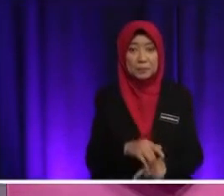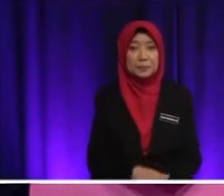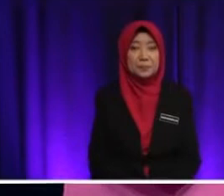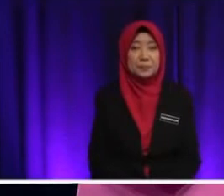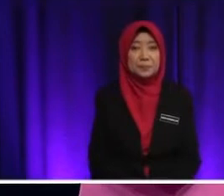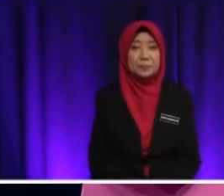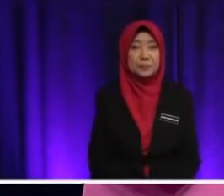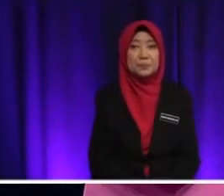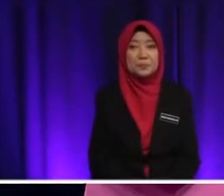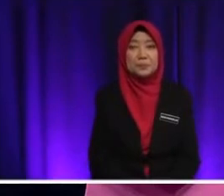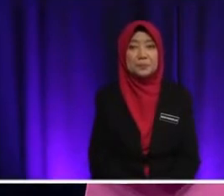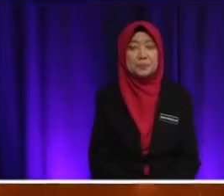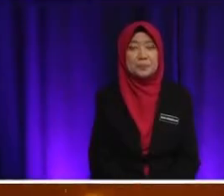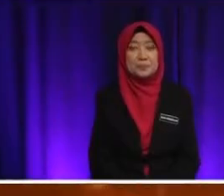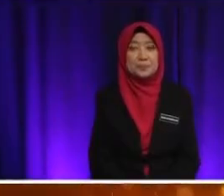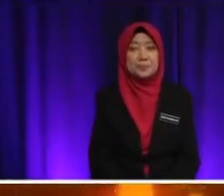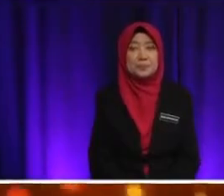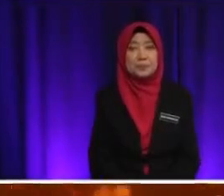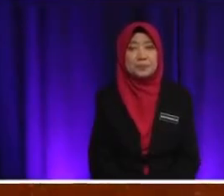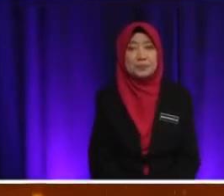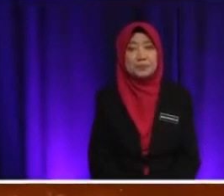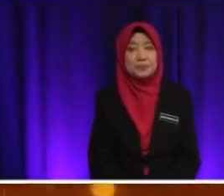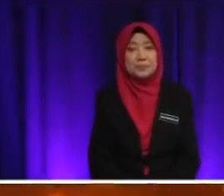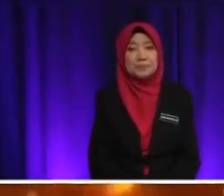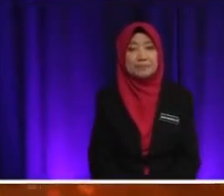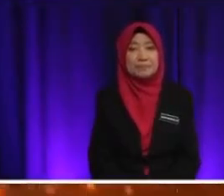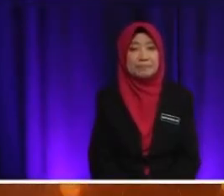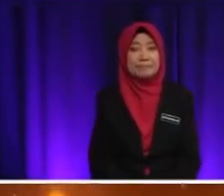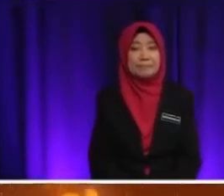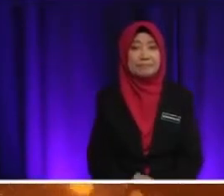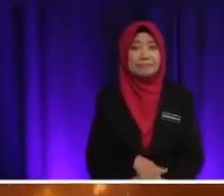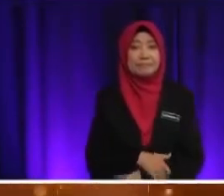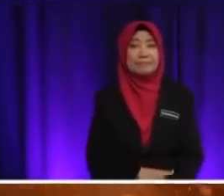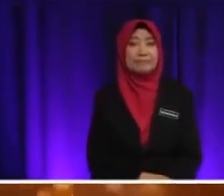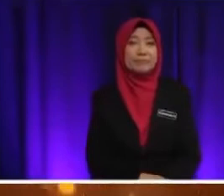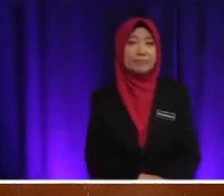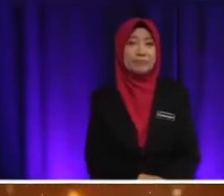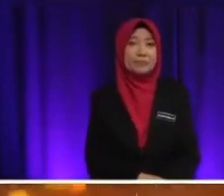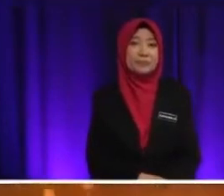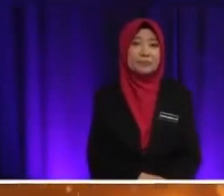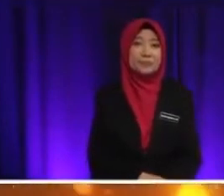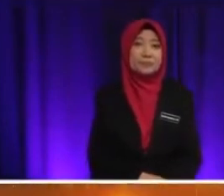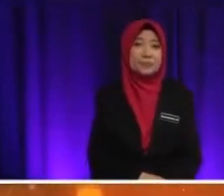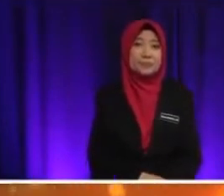Ya. Cuba kita tengok. Okey, Fitri, cuba bagi jawapan. Tunjukkan jawapan anda. Okey, tunjukkan. Nampak di tak? Hadapan kamera.